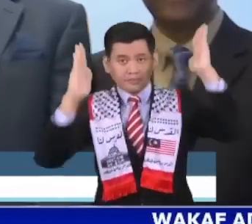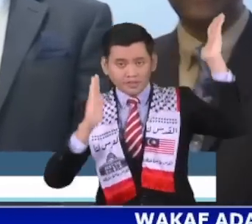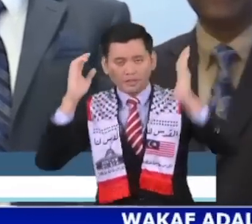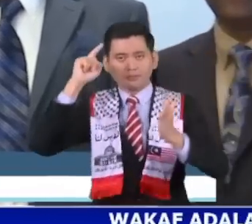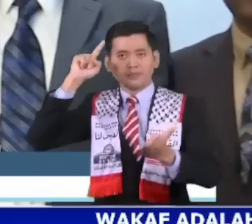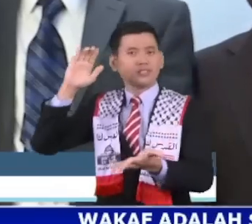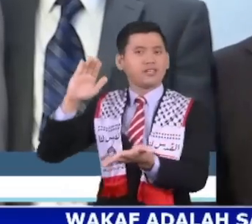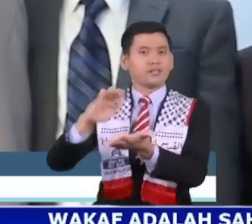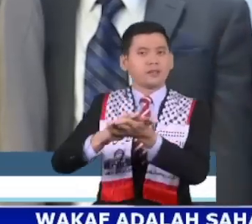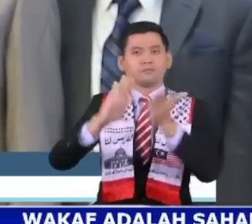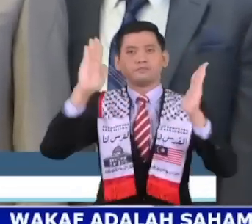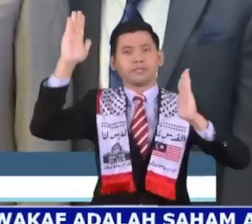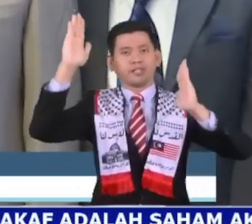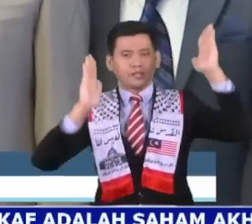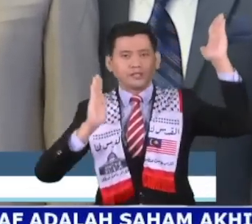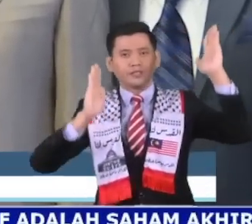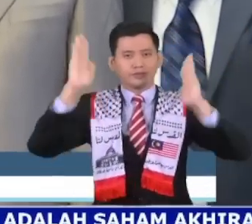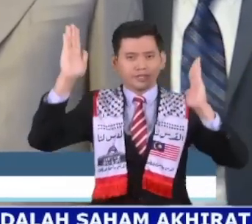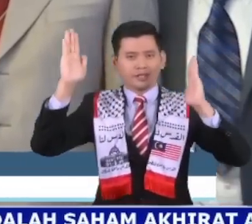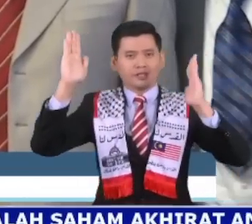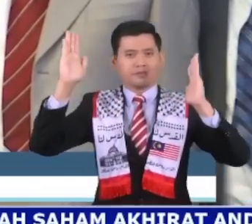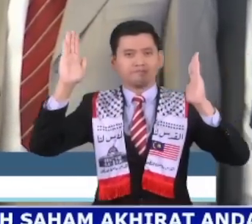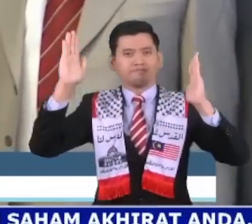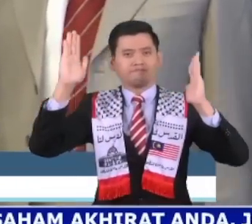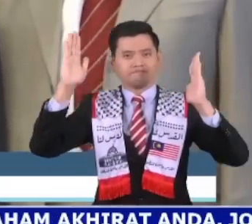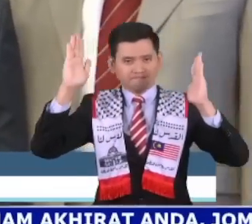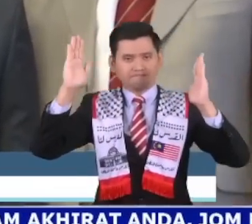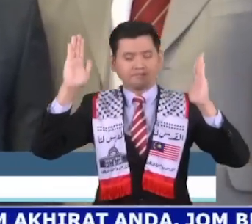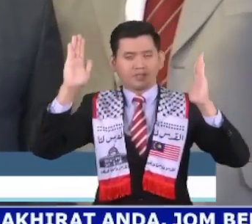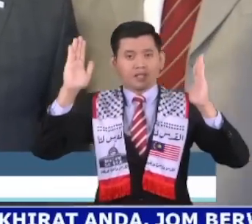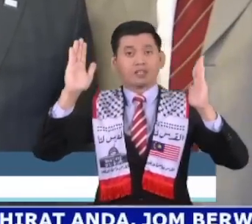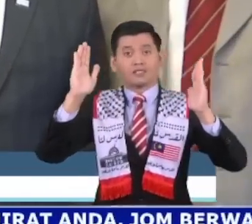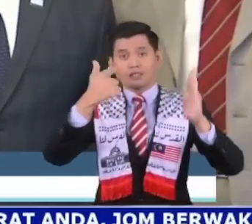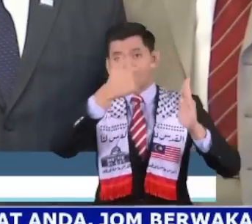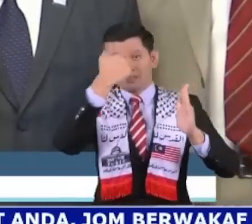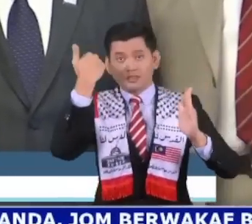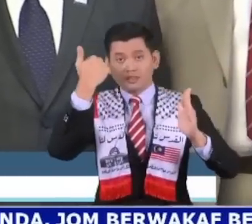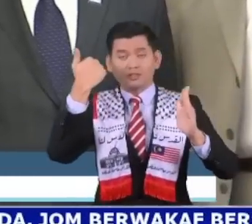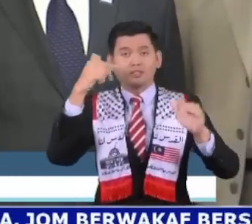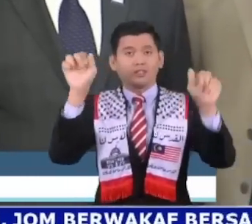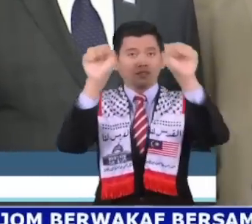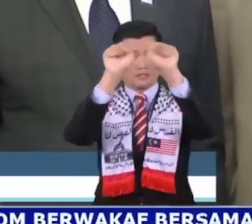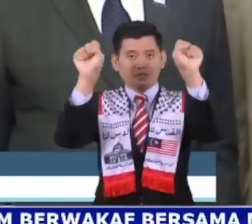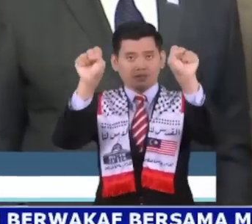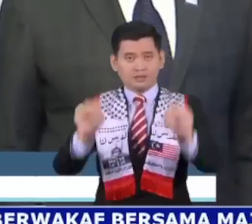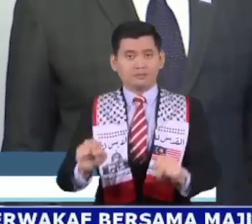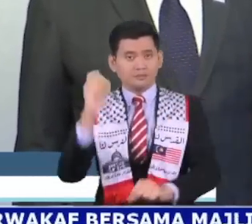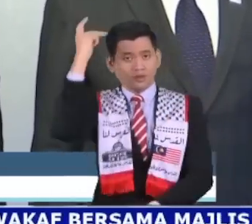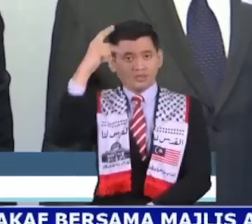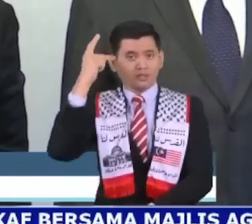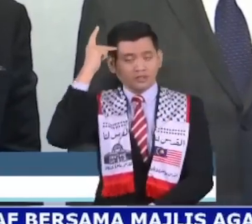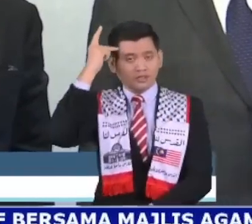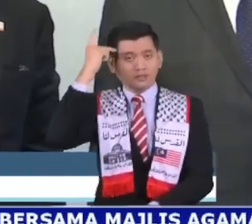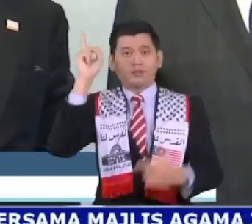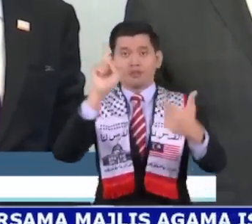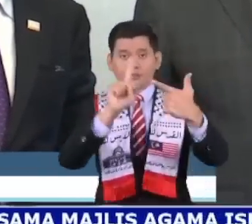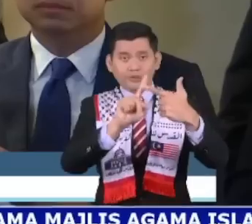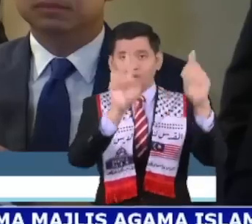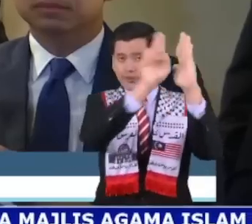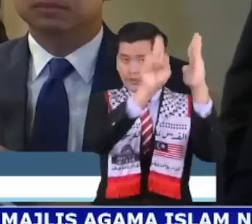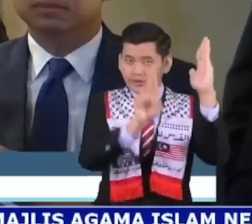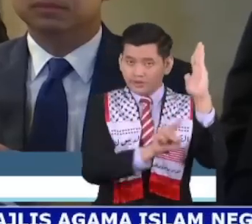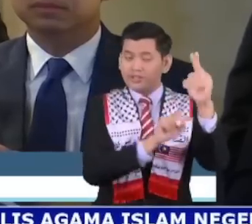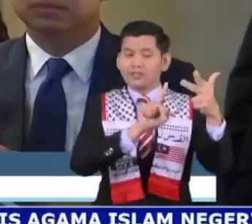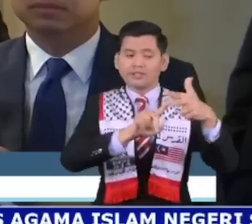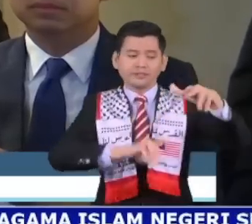Malaysia kerana pada hemat mereka, sistem politik stabil dan dasar jelas dan